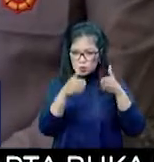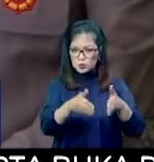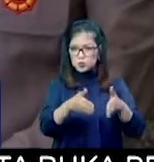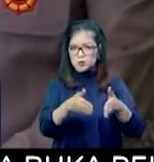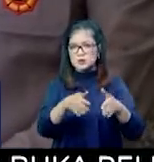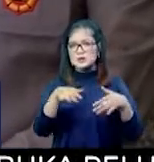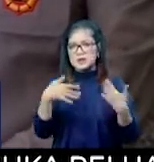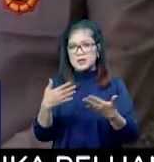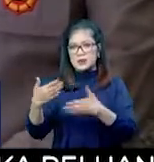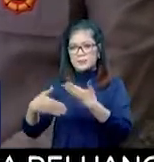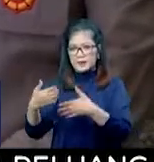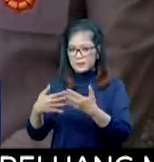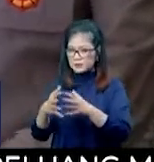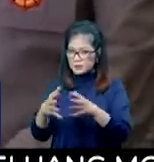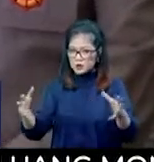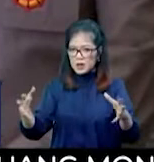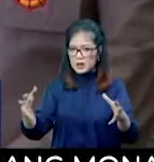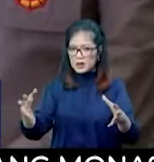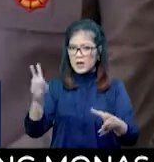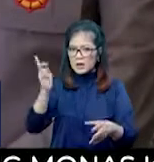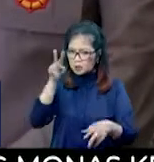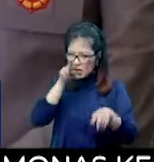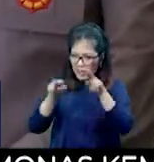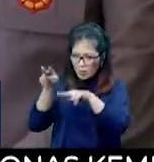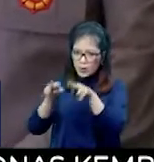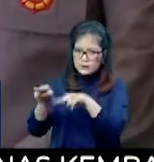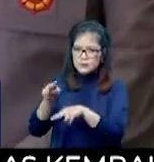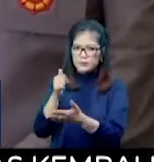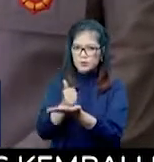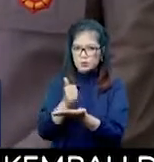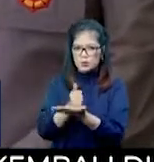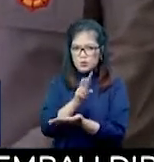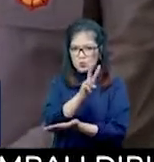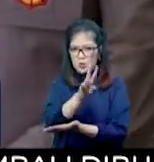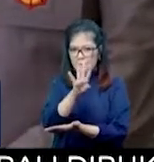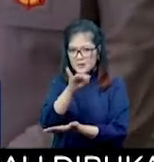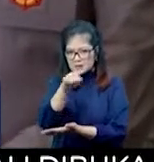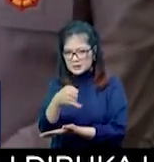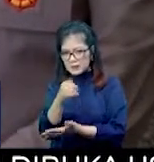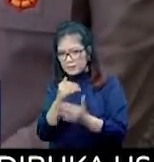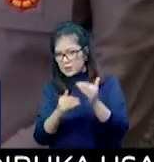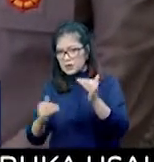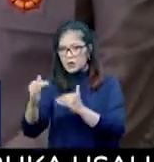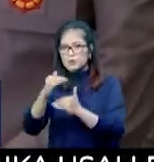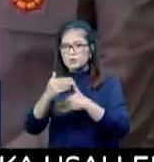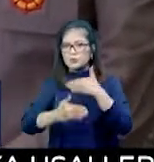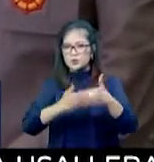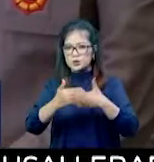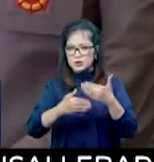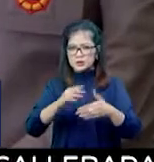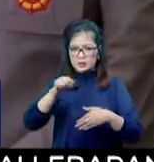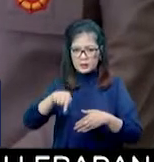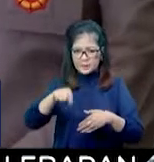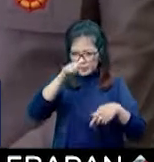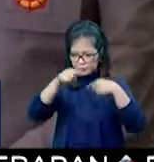besar, melekat 24 jam untuk mengawasi proses produksinya. Sehingga